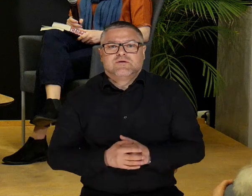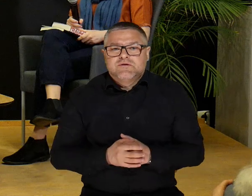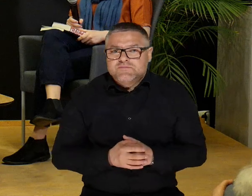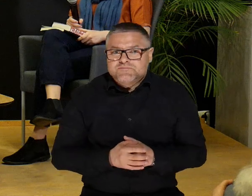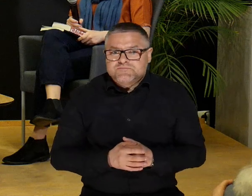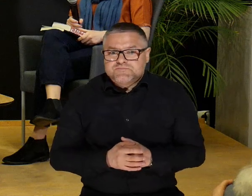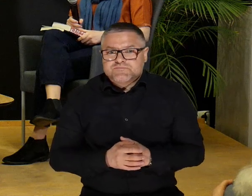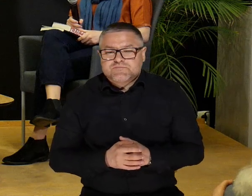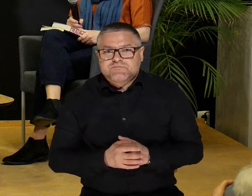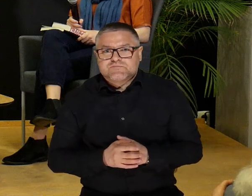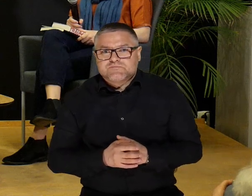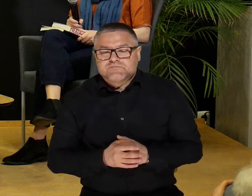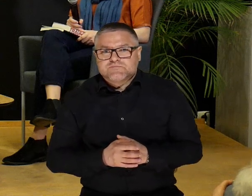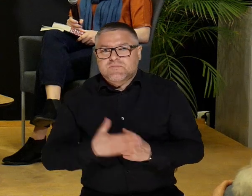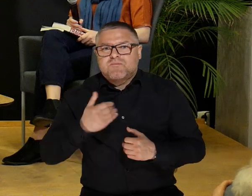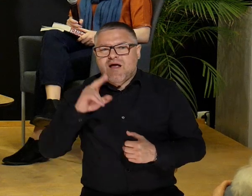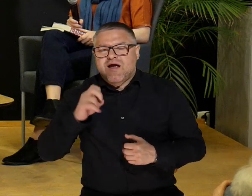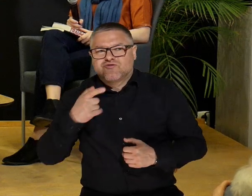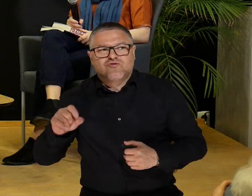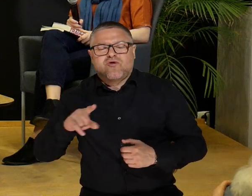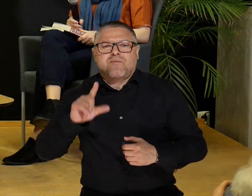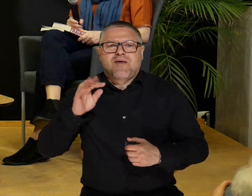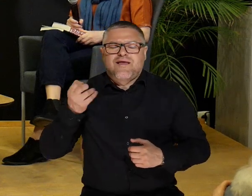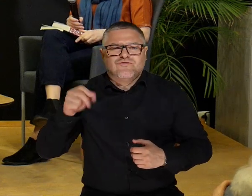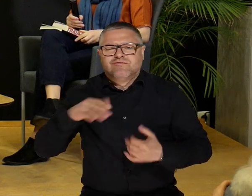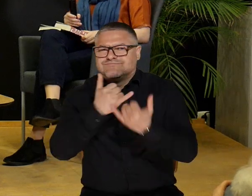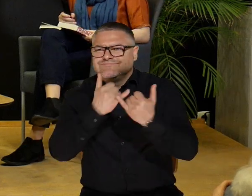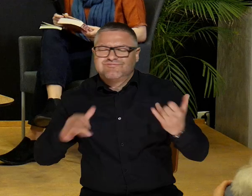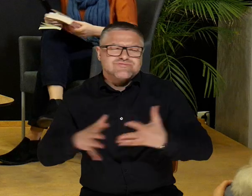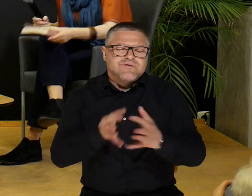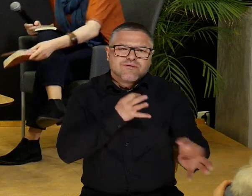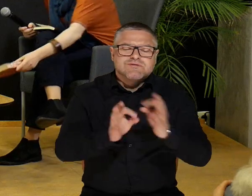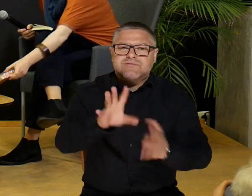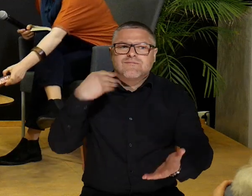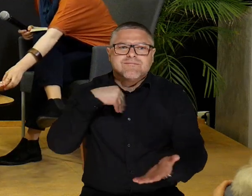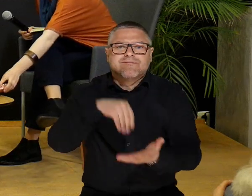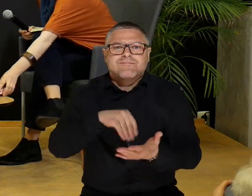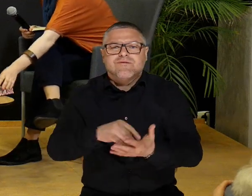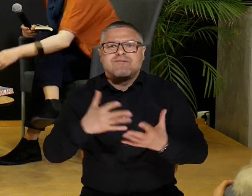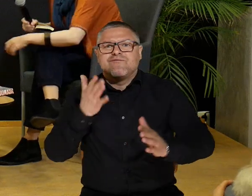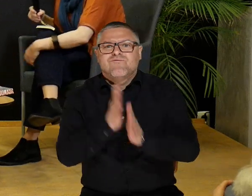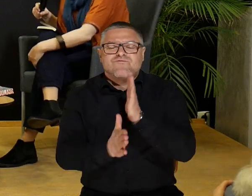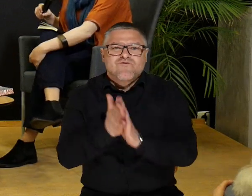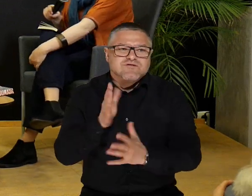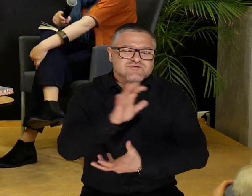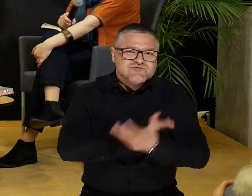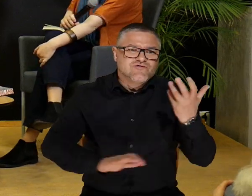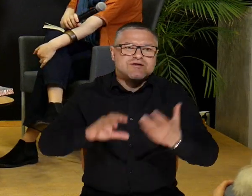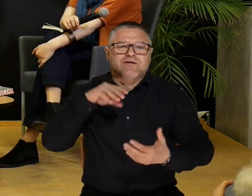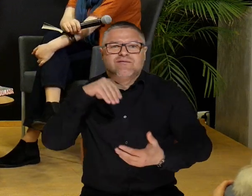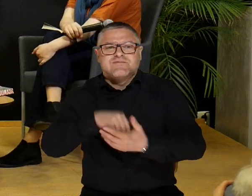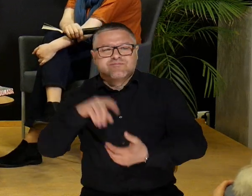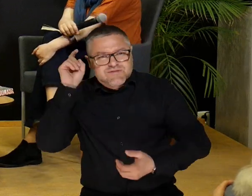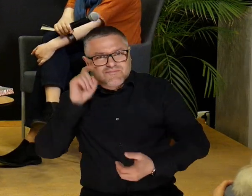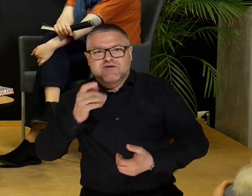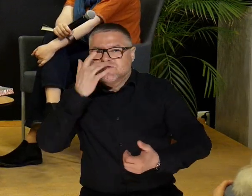Budiony z Nestorem Machno i po prostu no, różne historie, które tam się działy w czasie I wojny światowej, w czasie wojny polsko-bolszewickiej, one